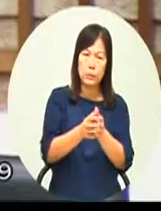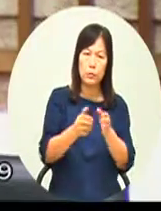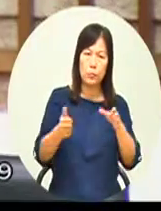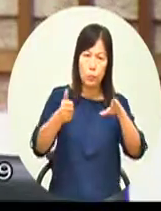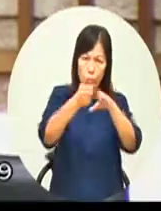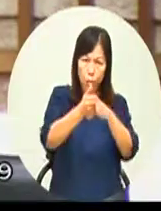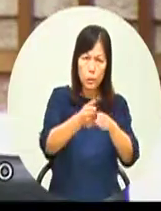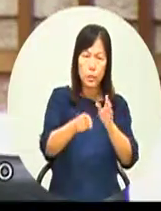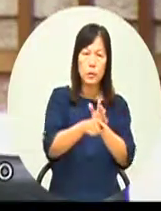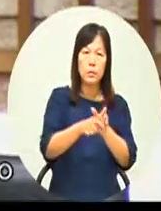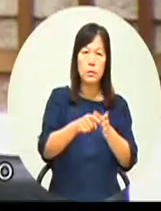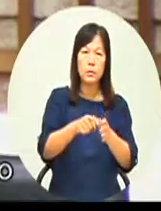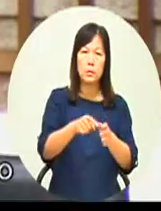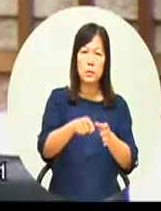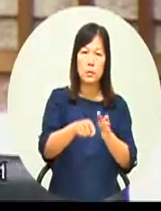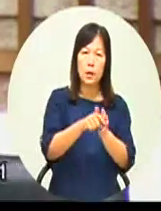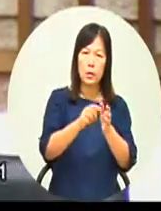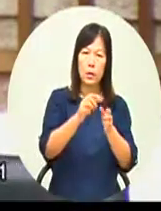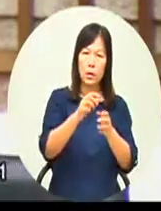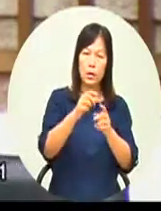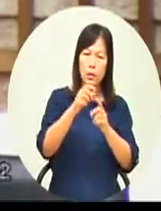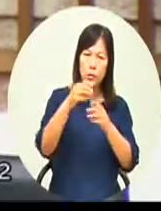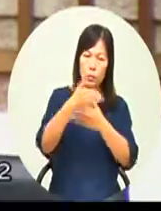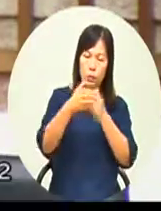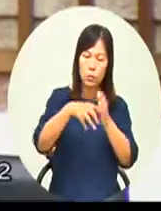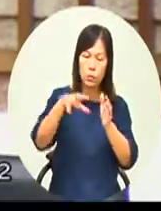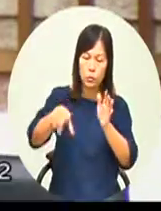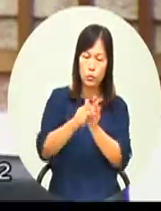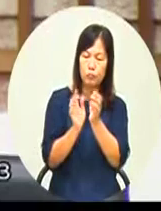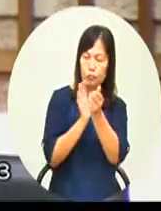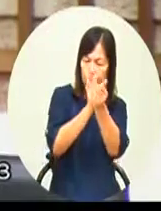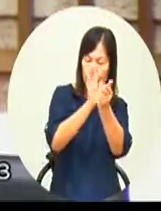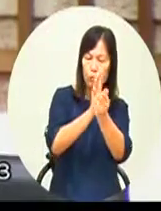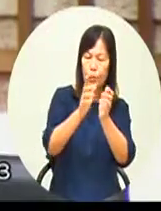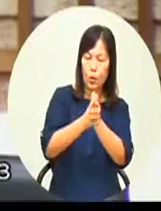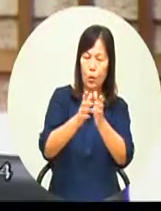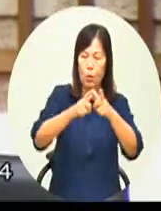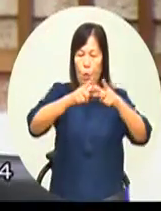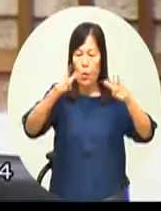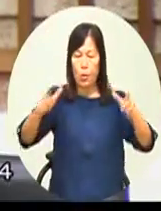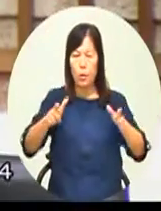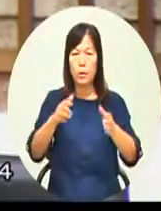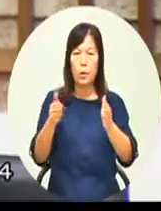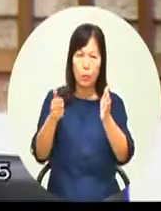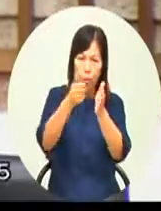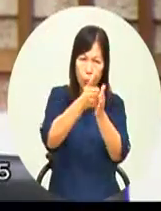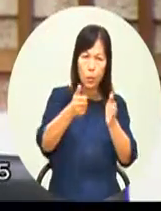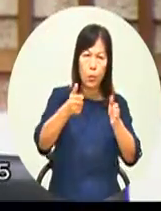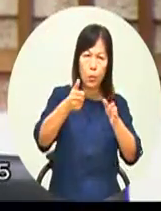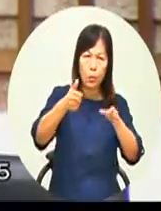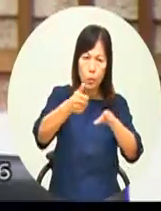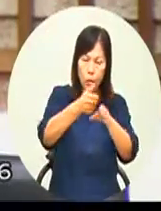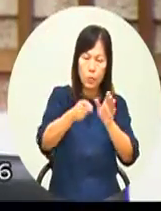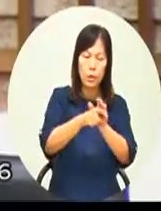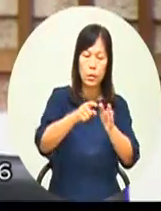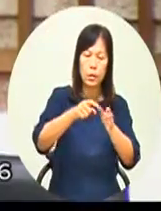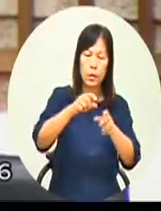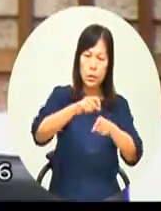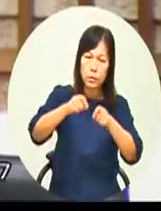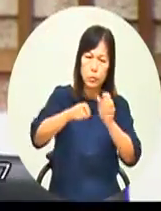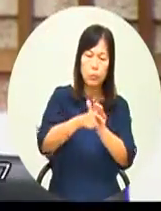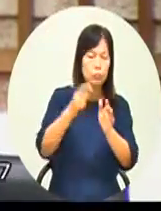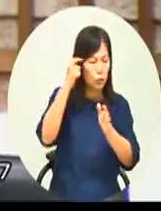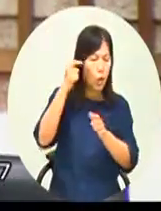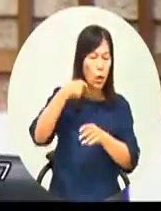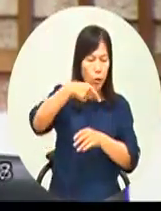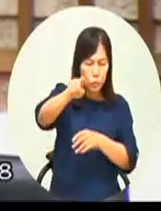一起搭这个交通局所推出的扩大计程的运输方案，到达你想要